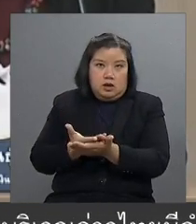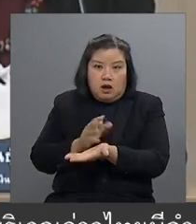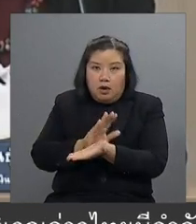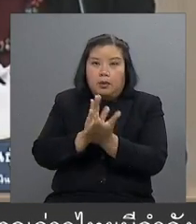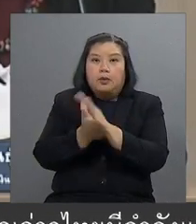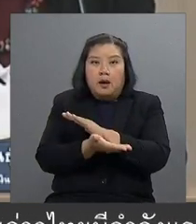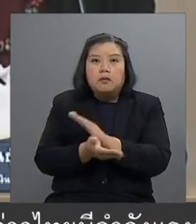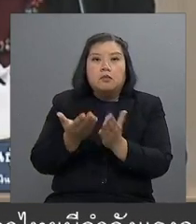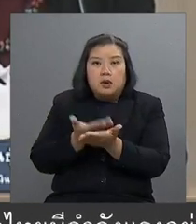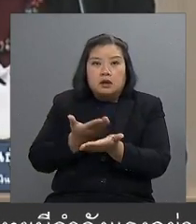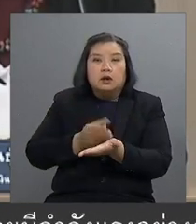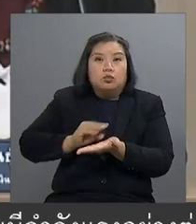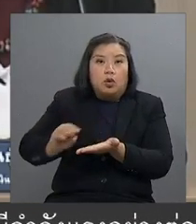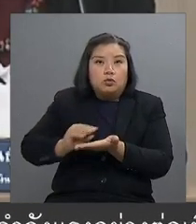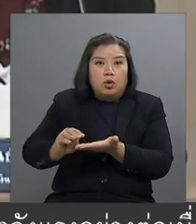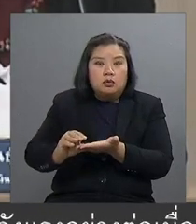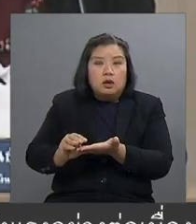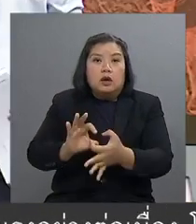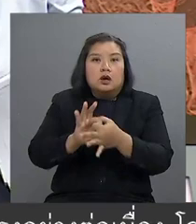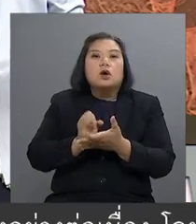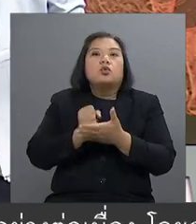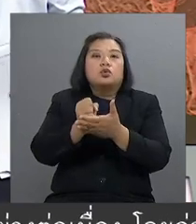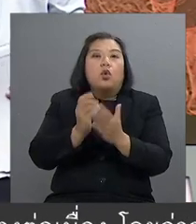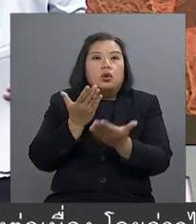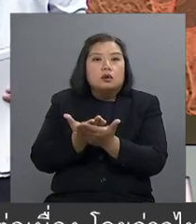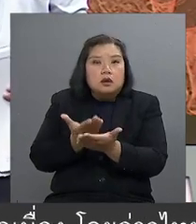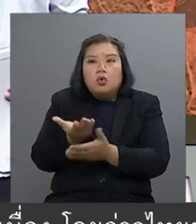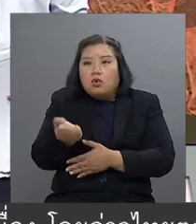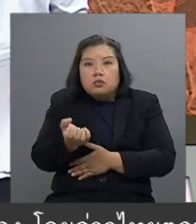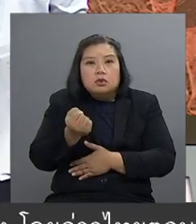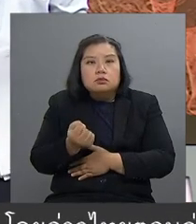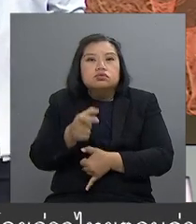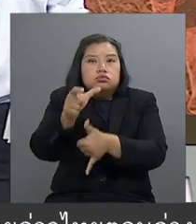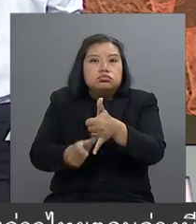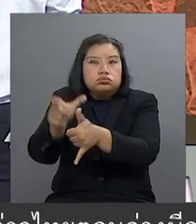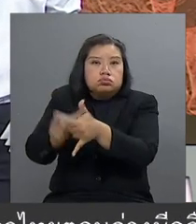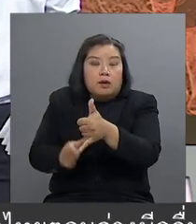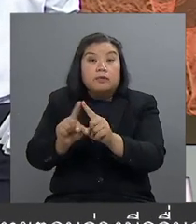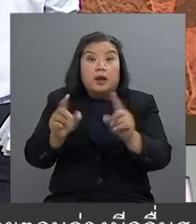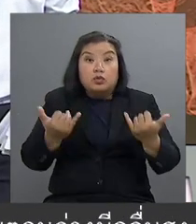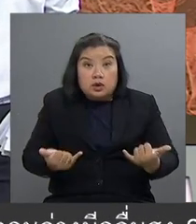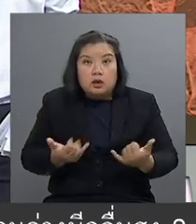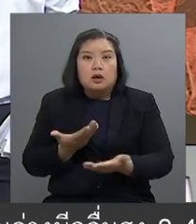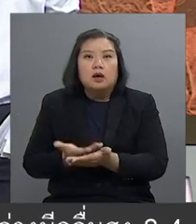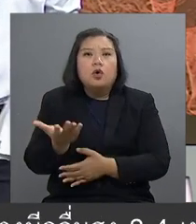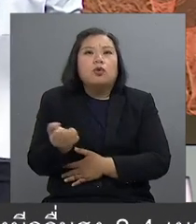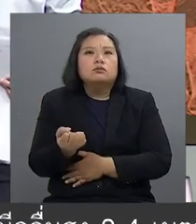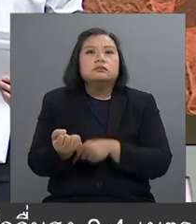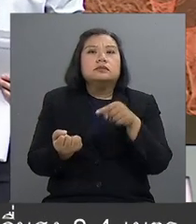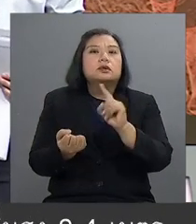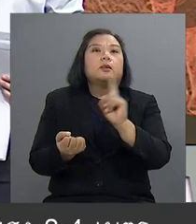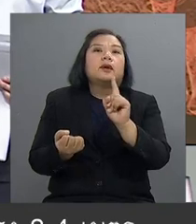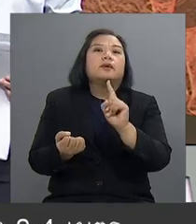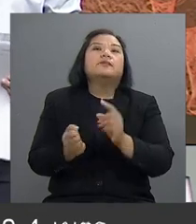เนี่ยก็จะเป็นสิ่งที่จะตอบโจทย์ในระยะยาวให้กับลูกหนี้และสถานการณ์นี่ตอนนี้เป็นยังไงกันบ้างในภาพใหญ่นะคะ